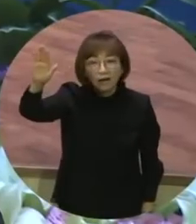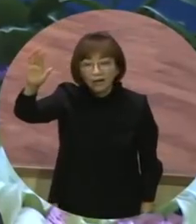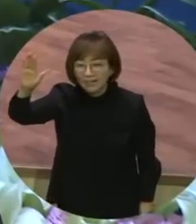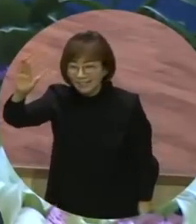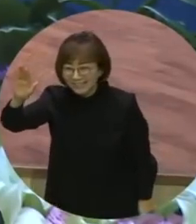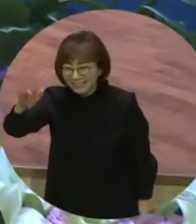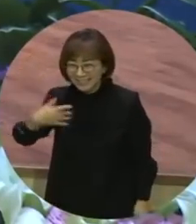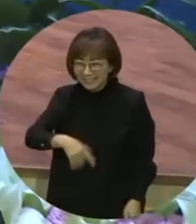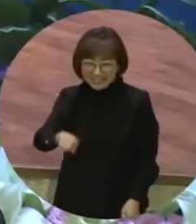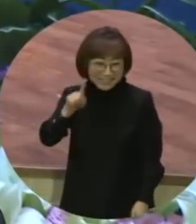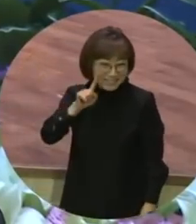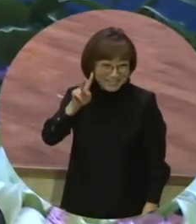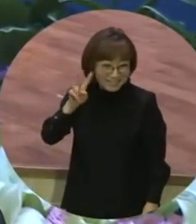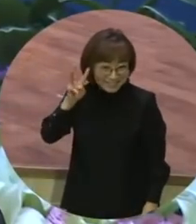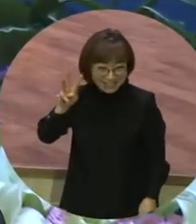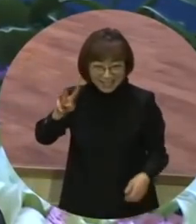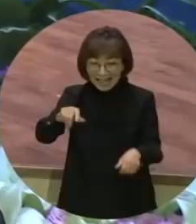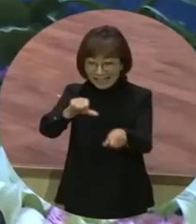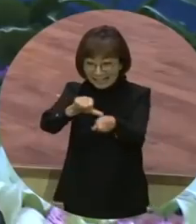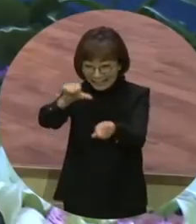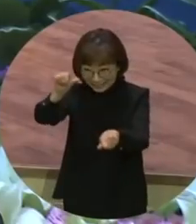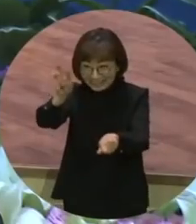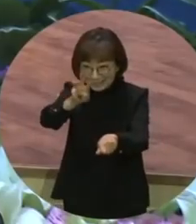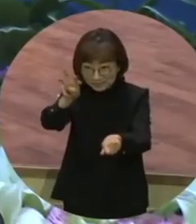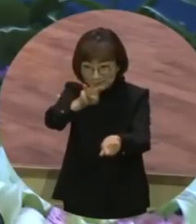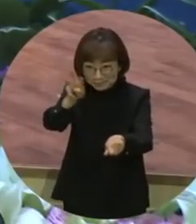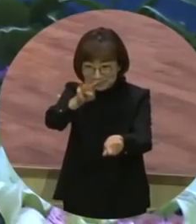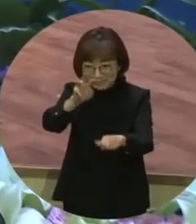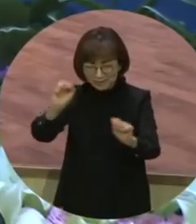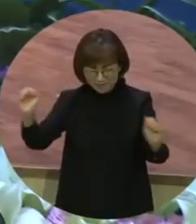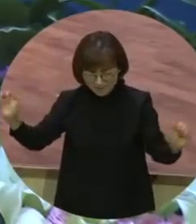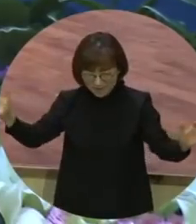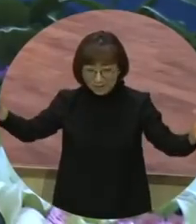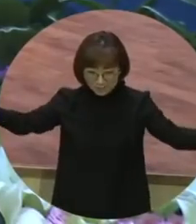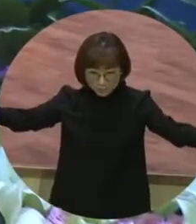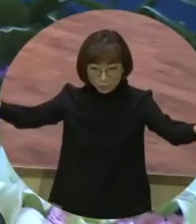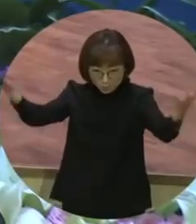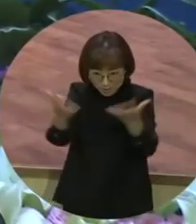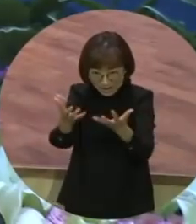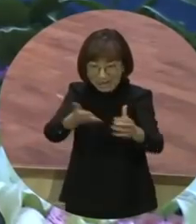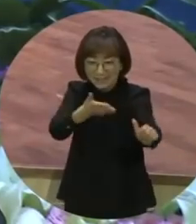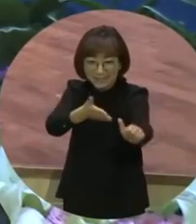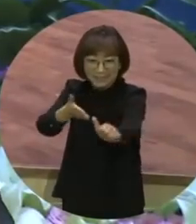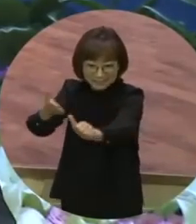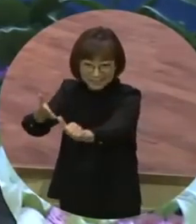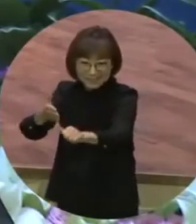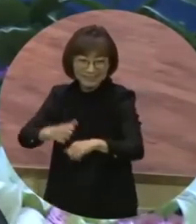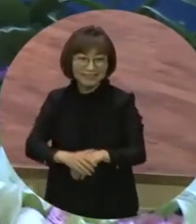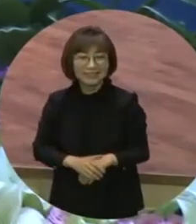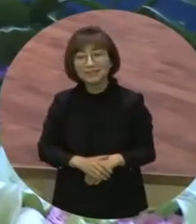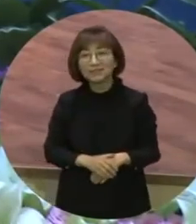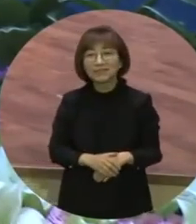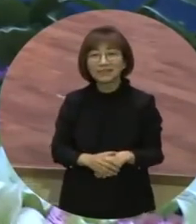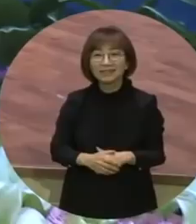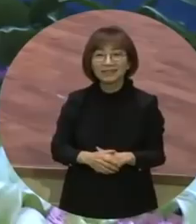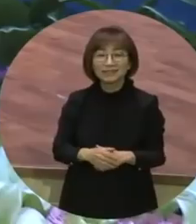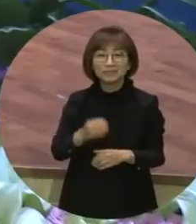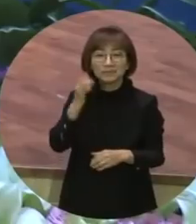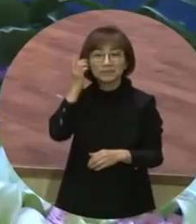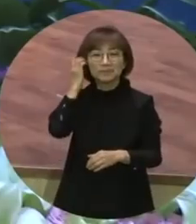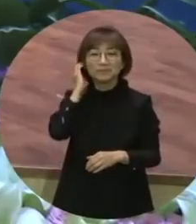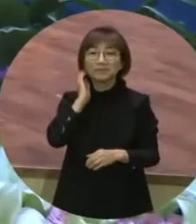3일이다. 5시 반에. 다 나올 줄로 믿습니다. 하나님이 계획이 있어서